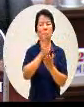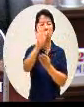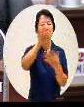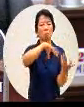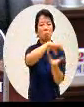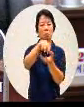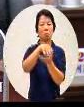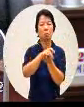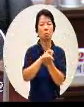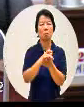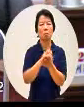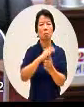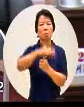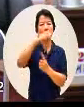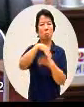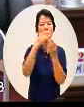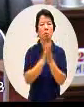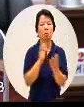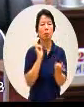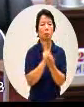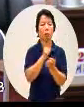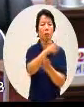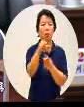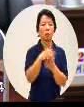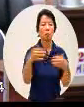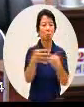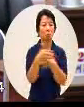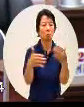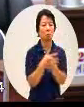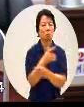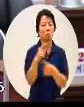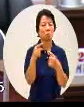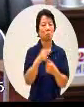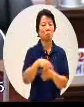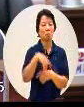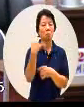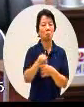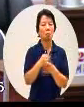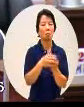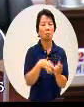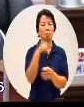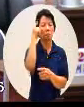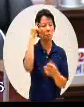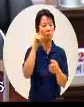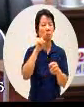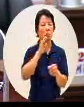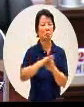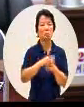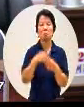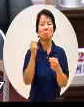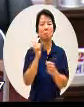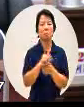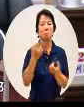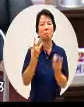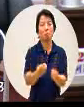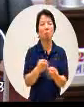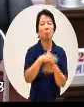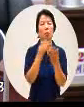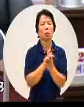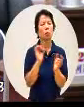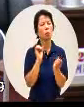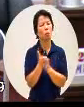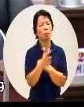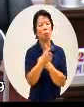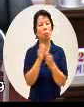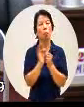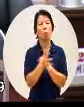我跟市長報告台北人對他的交通非常不滿意全台灣最不滿意自己交通的就是台北那為什麼會這樣呢?